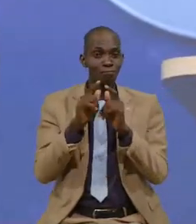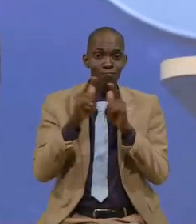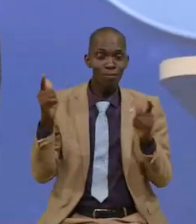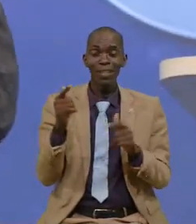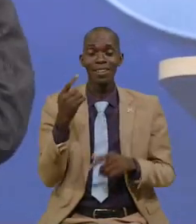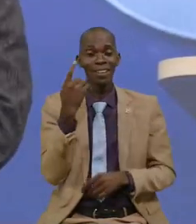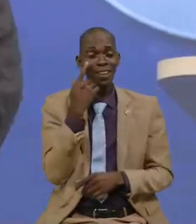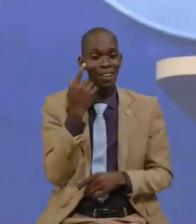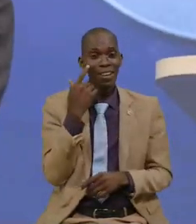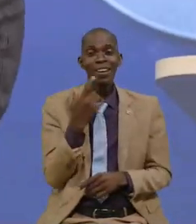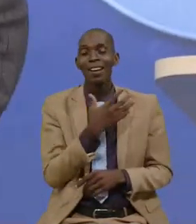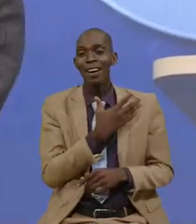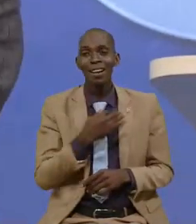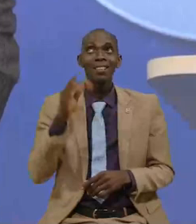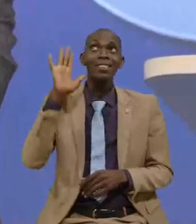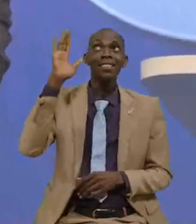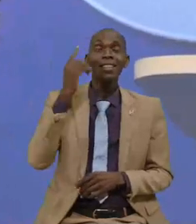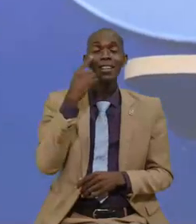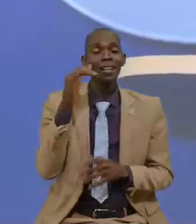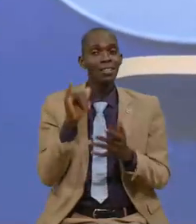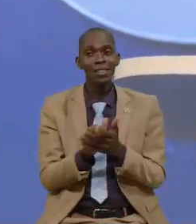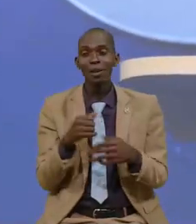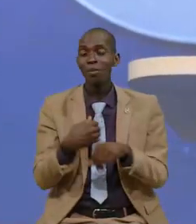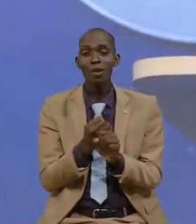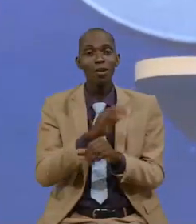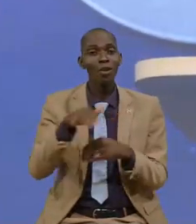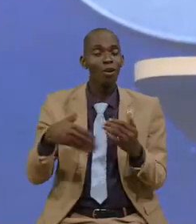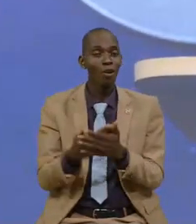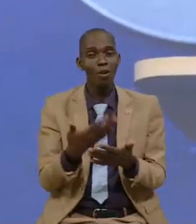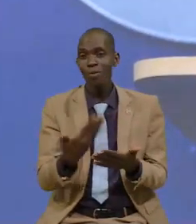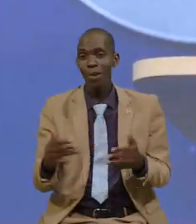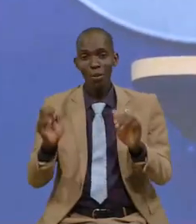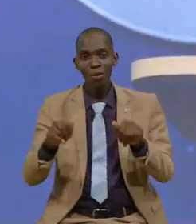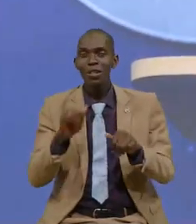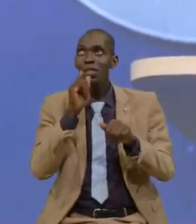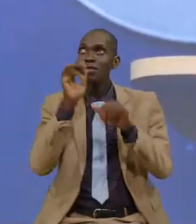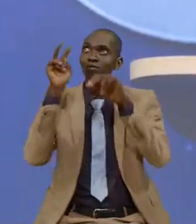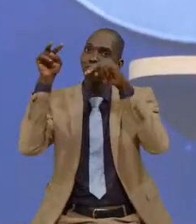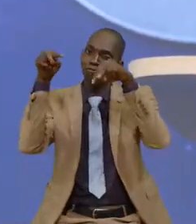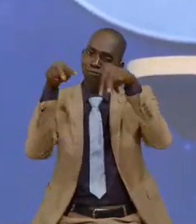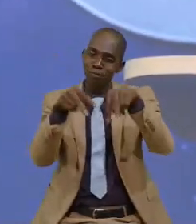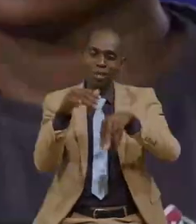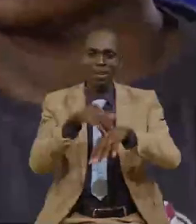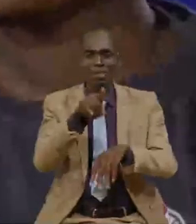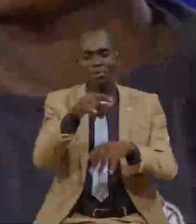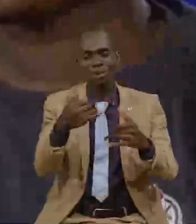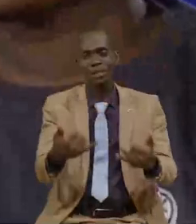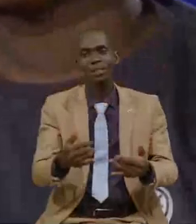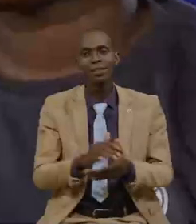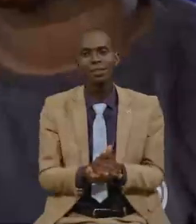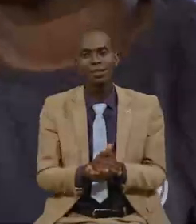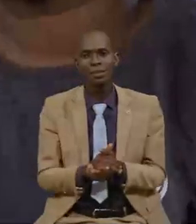perçants, ses yeux pénétrants, ses yeux qui rendent tout possible, vous regardent